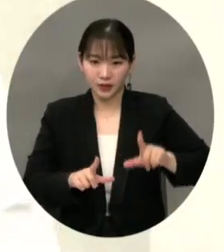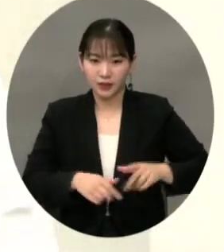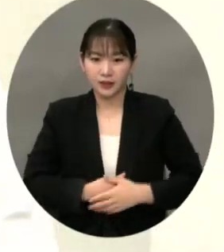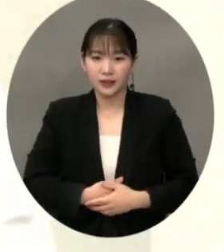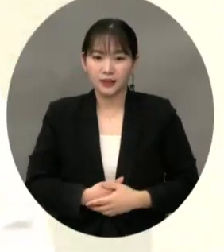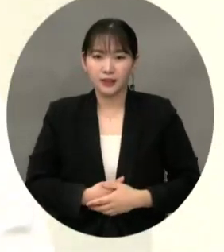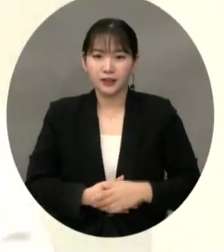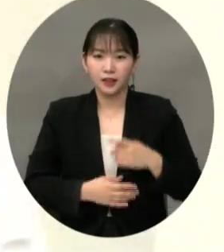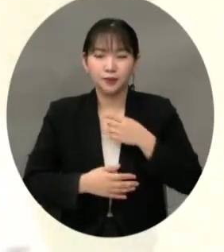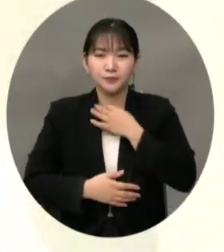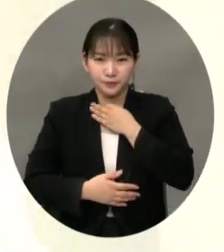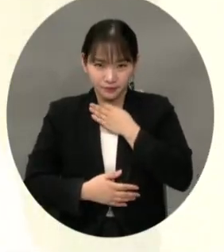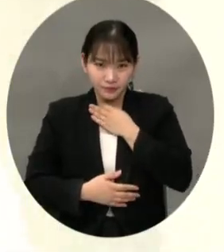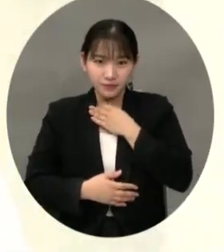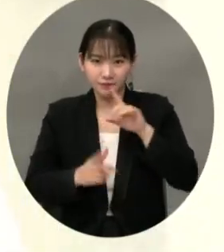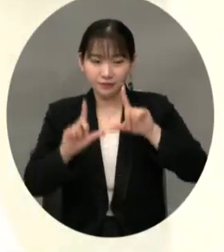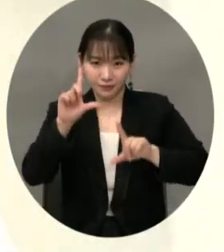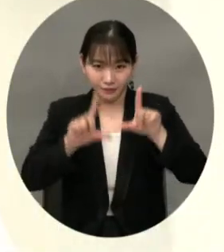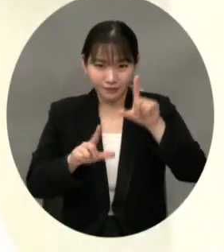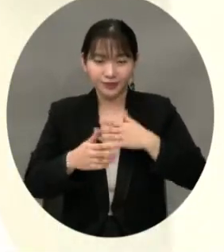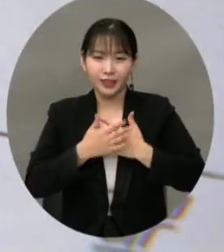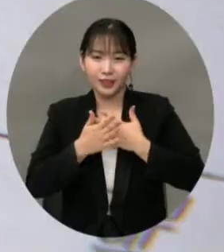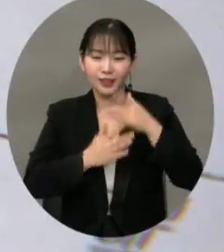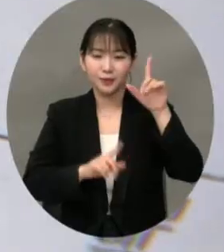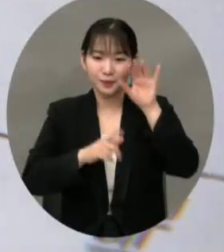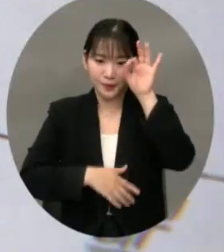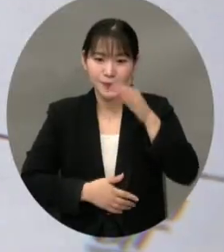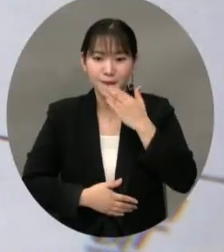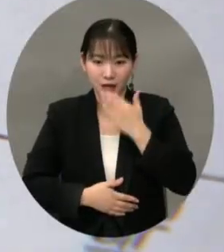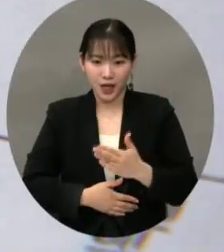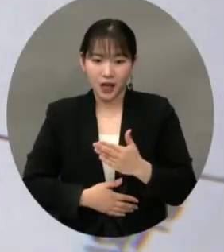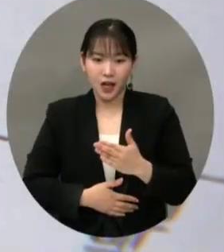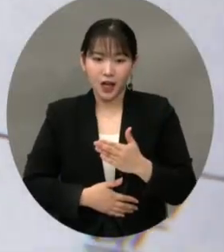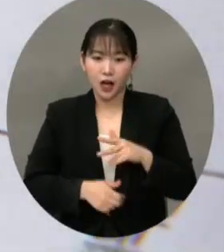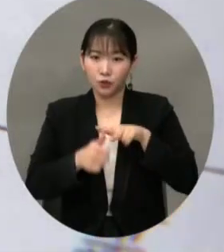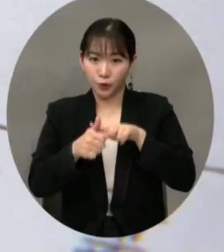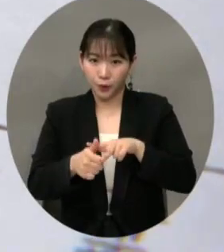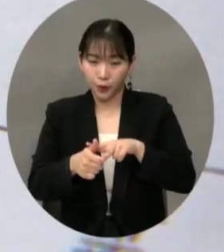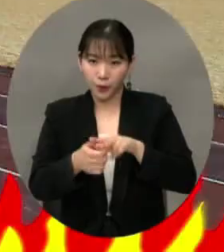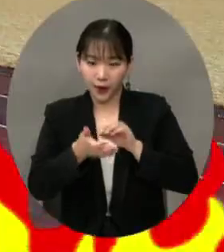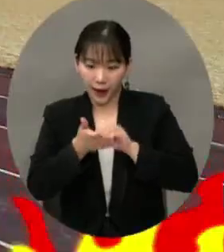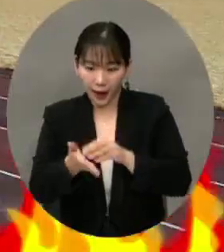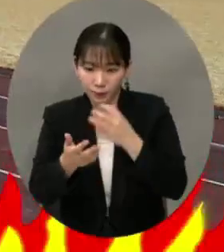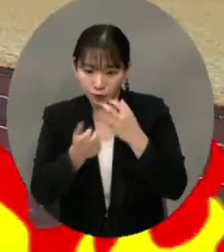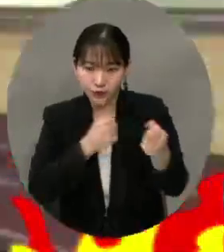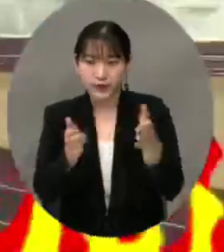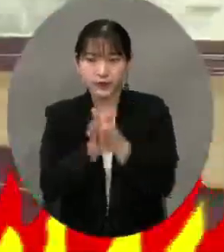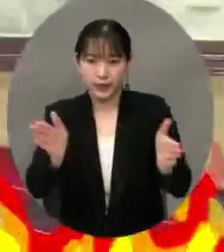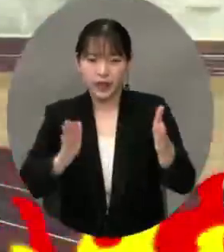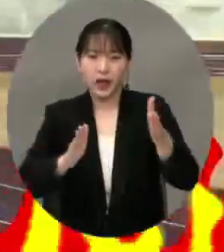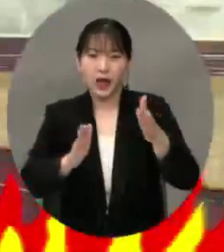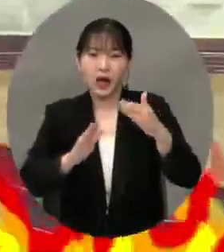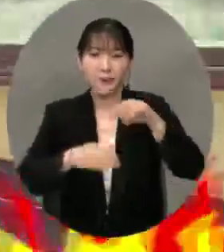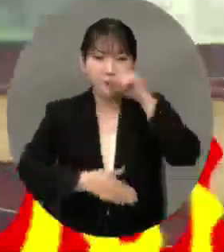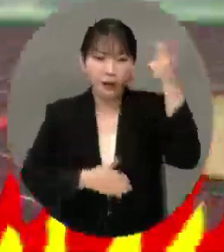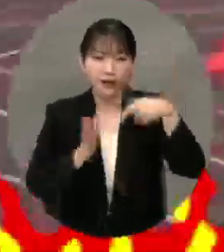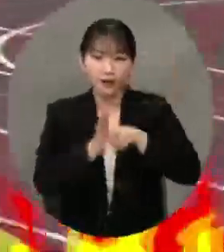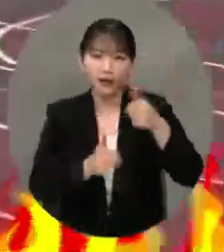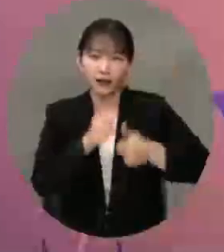침을 꼴깍 삼키는 긴장된 모습도 볼 수 있었습니다. 후보로 등록된 순간부터 시작되는 당선을 향한 불꽃